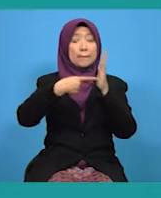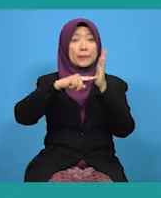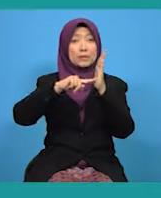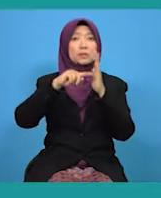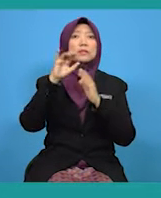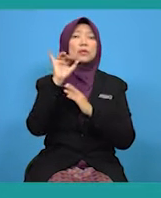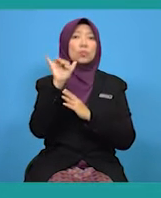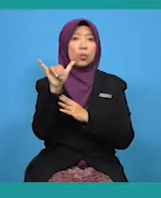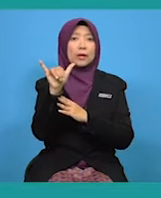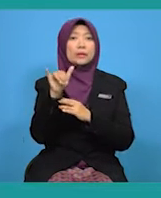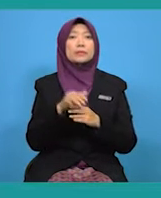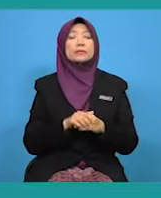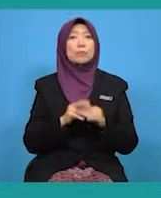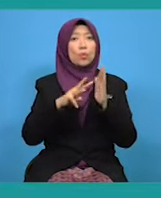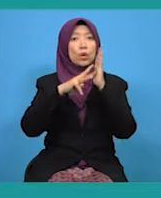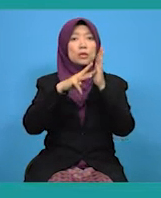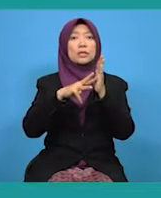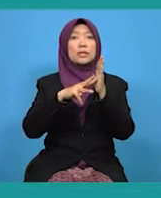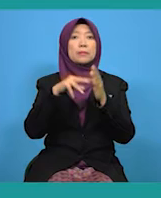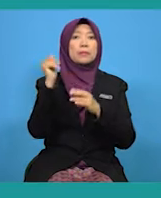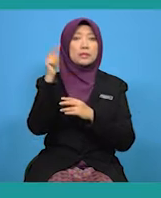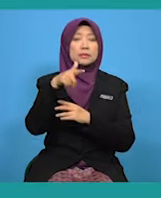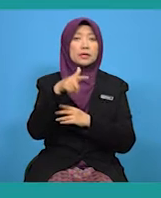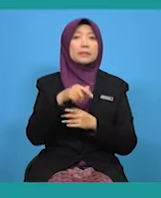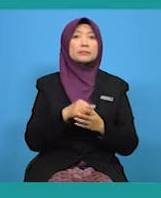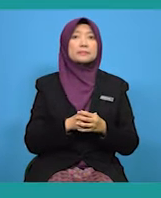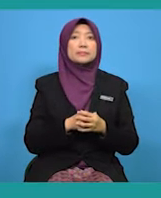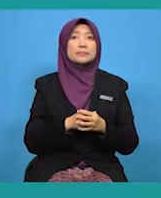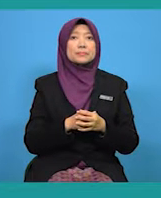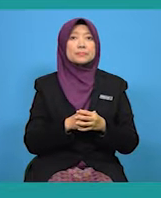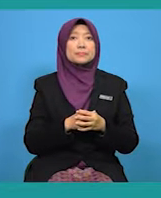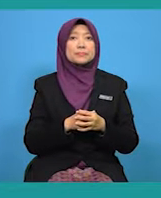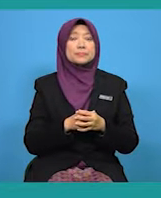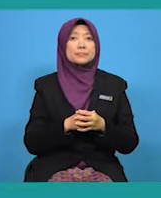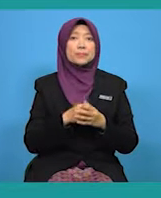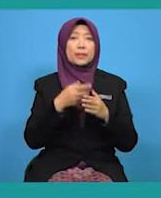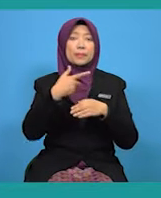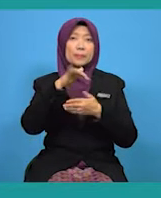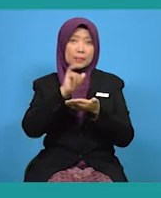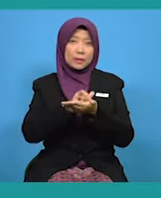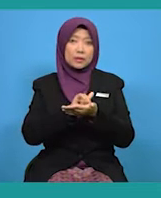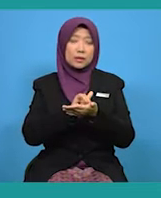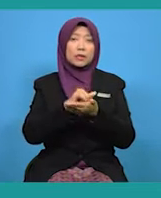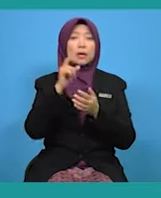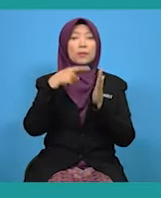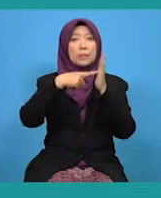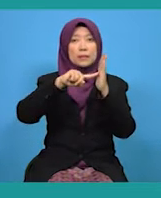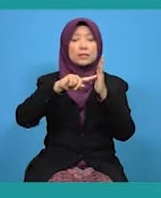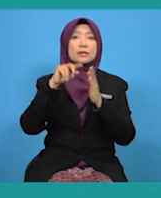Pak siwe yaitu mewakili perbelanjaan agregat kemudian pasien